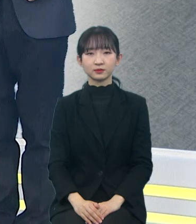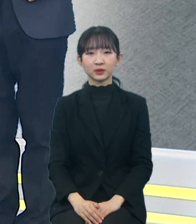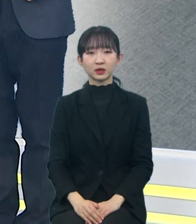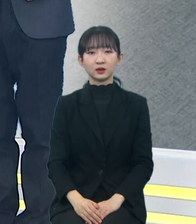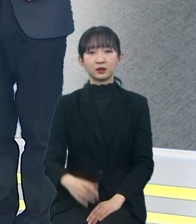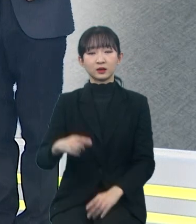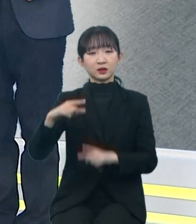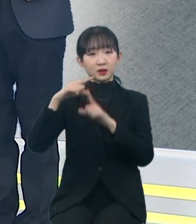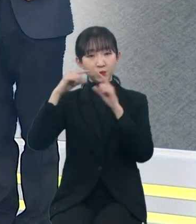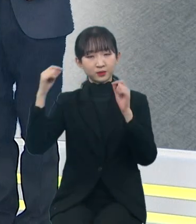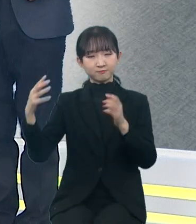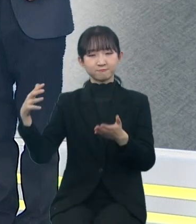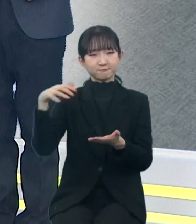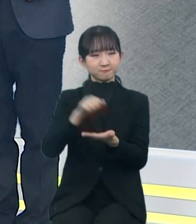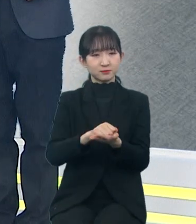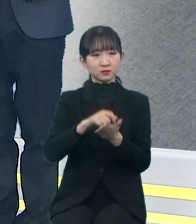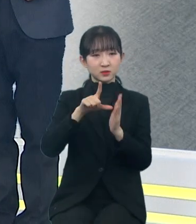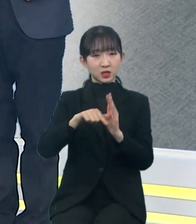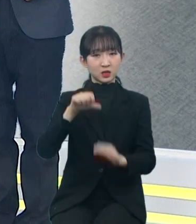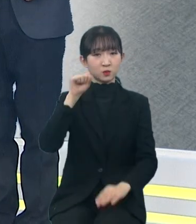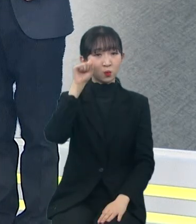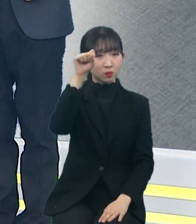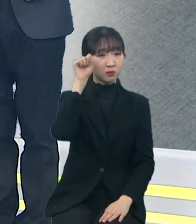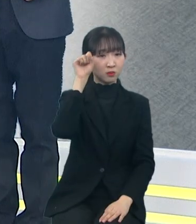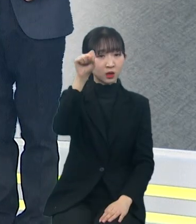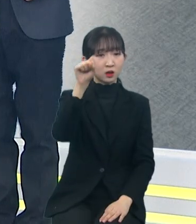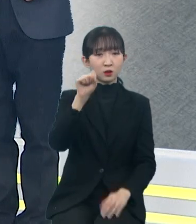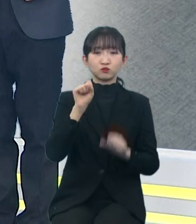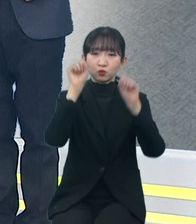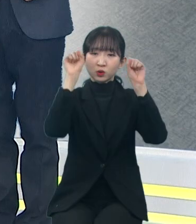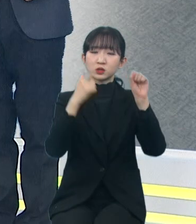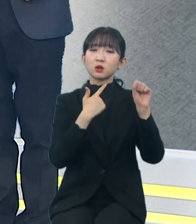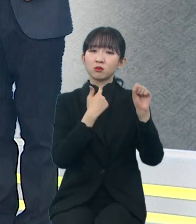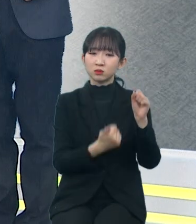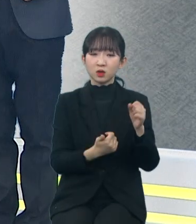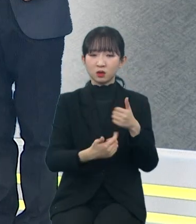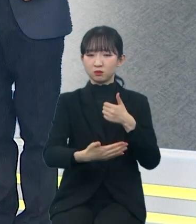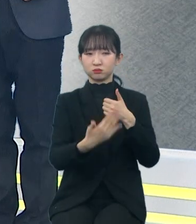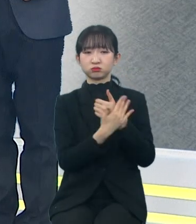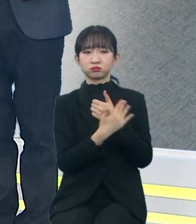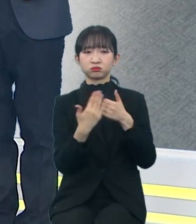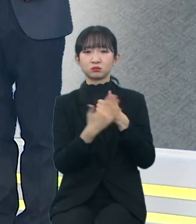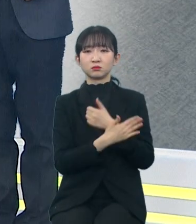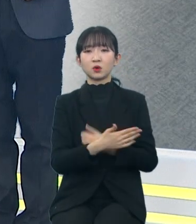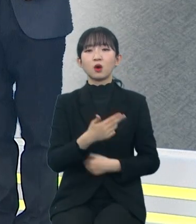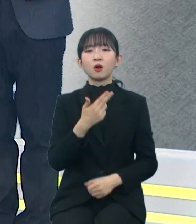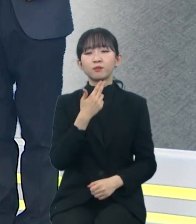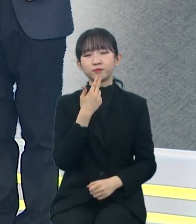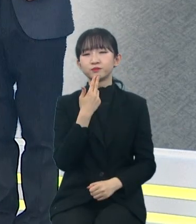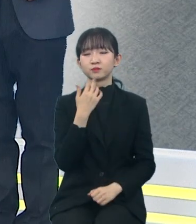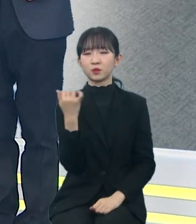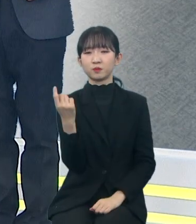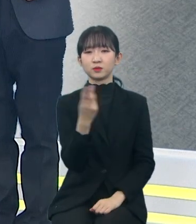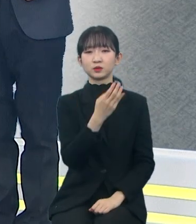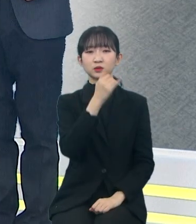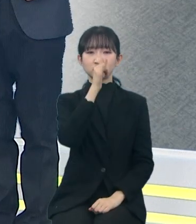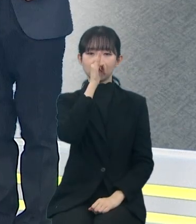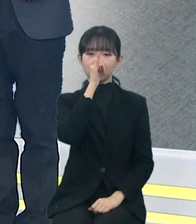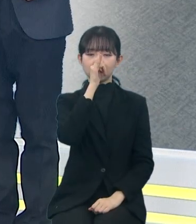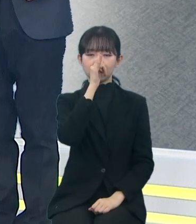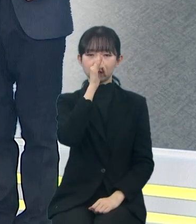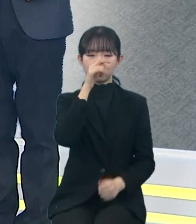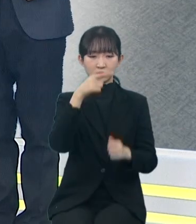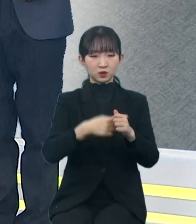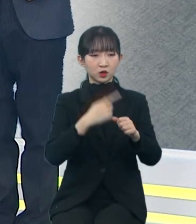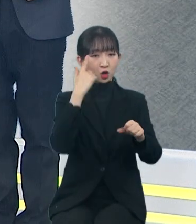일제강점기에 독립운동을 했는데 본 당국으로부터 제대로 된 평가나 대우를 받지 못하는 분들이 있는데요. 인천대 독립운동사